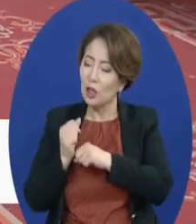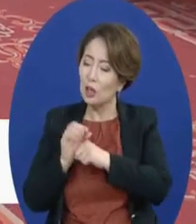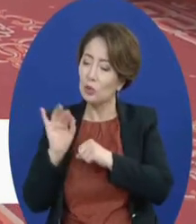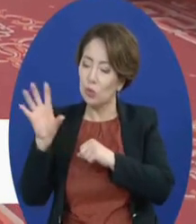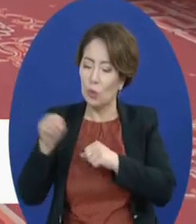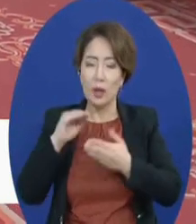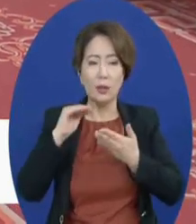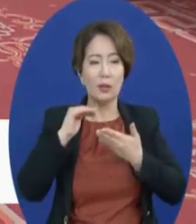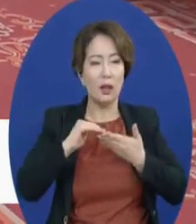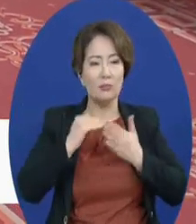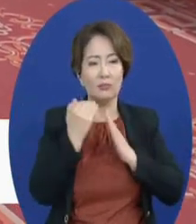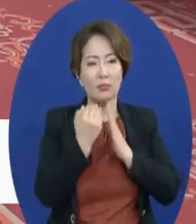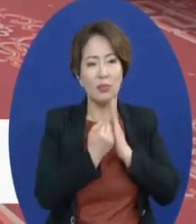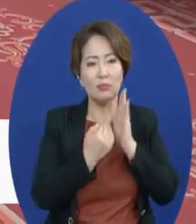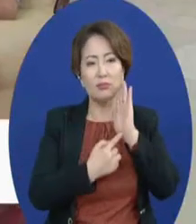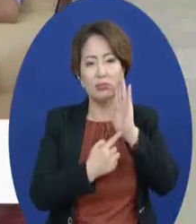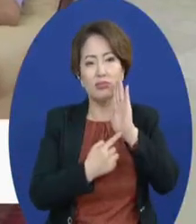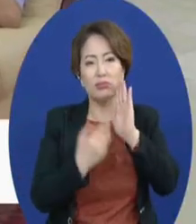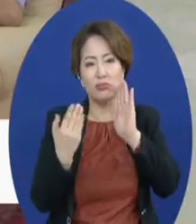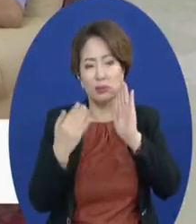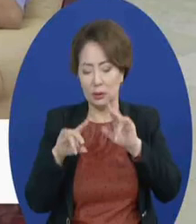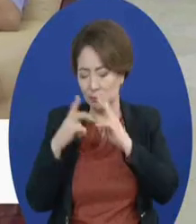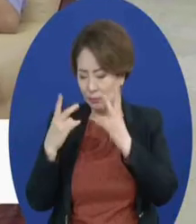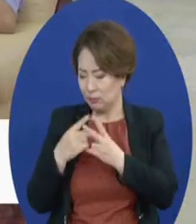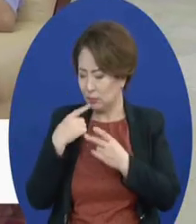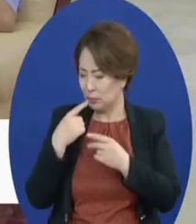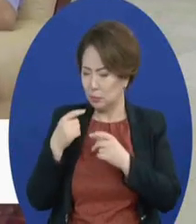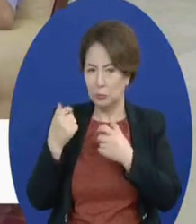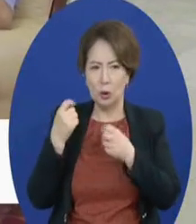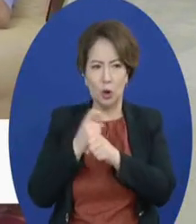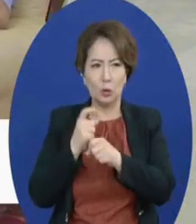ажлуудаа тайлгнала. Нийгмийн бодлогын байнгын хороо цаг үетэйгээ нийцгээ